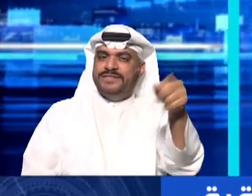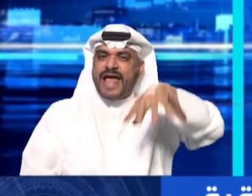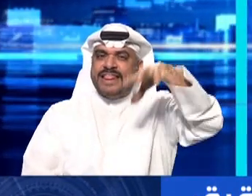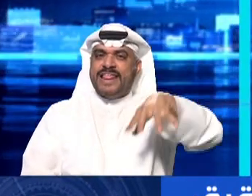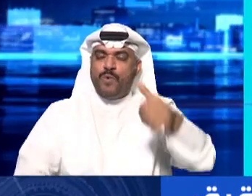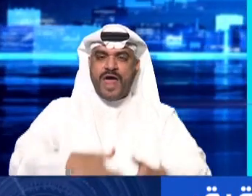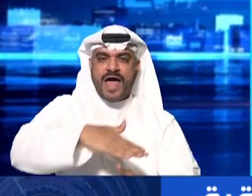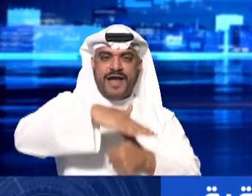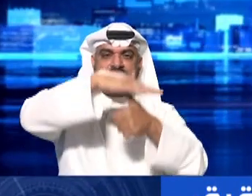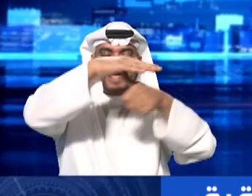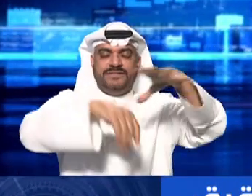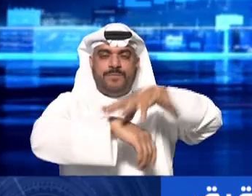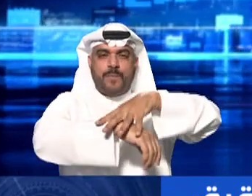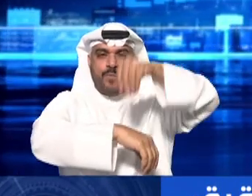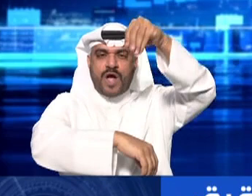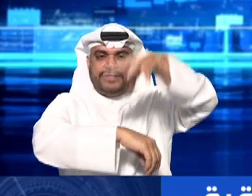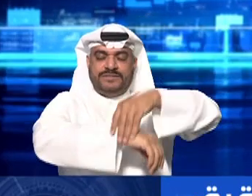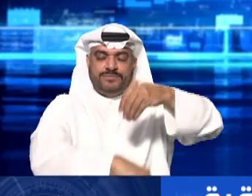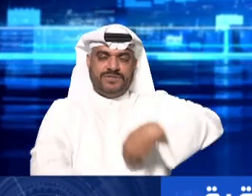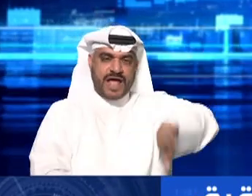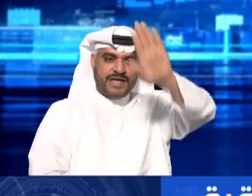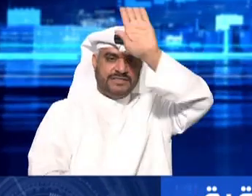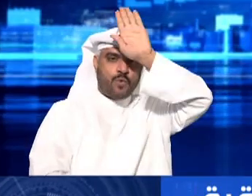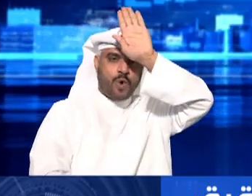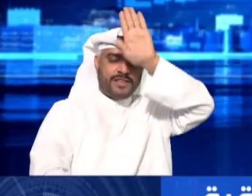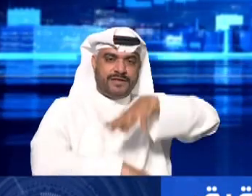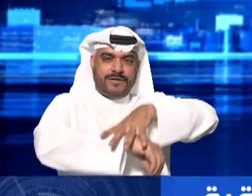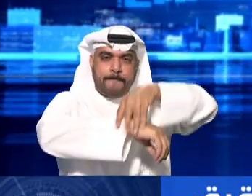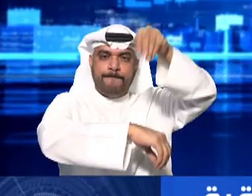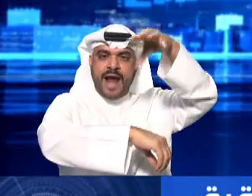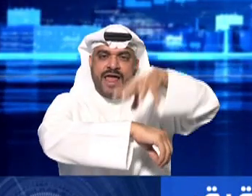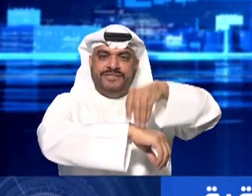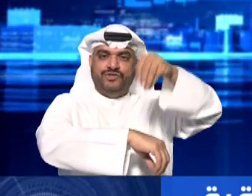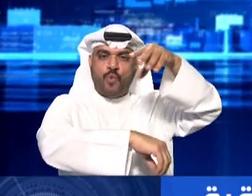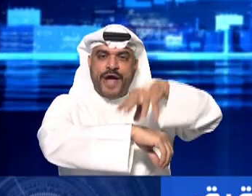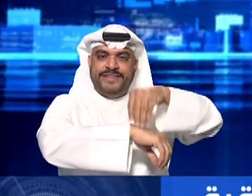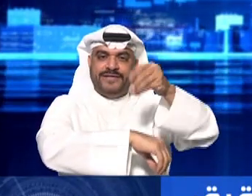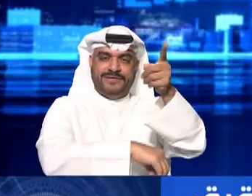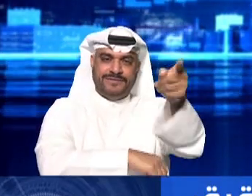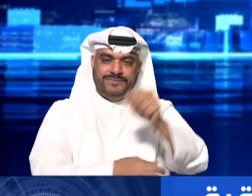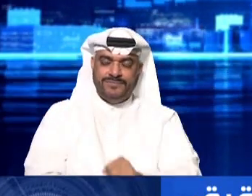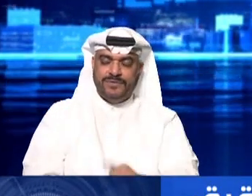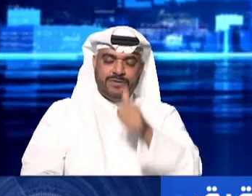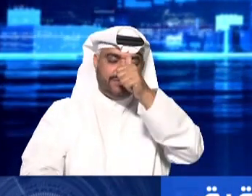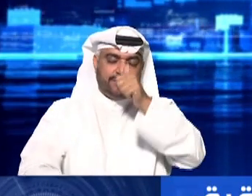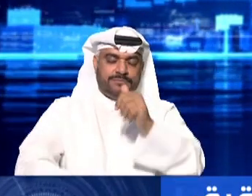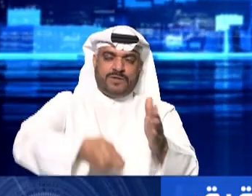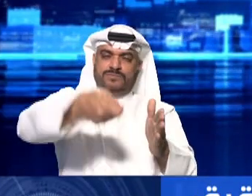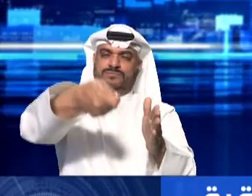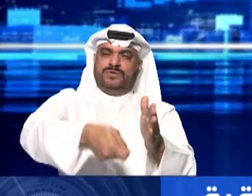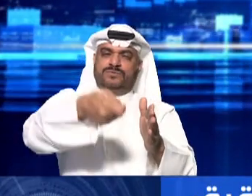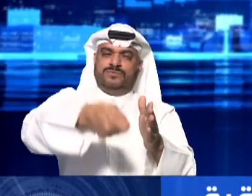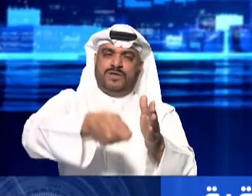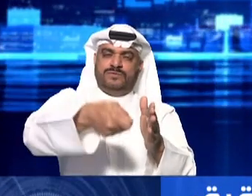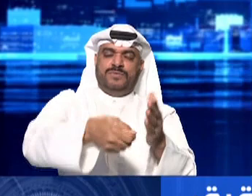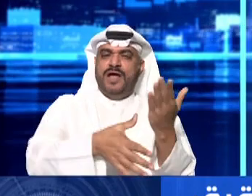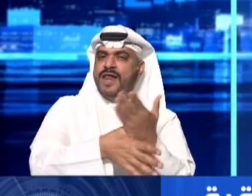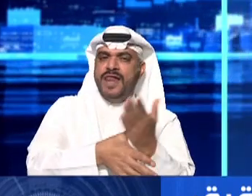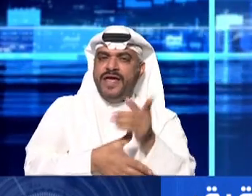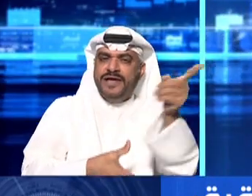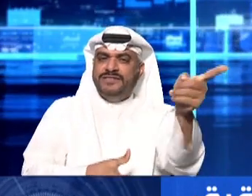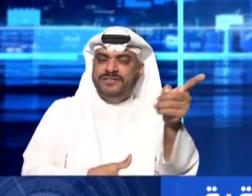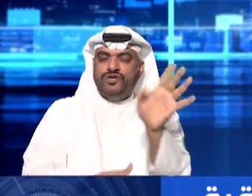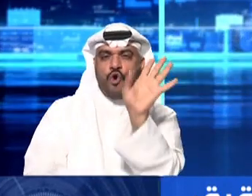غوستاف ملك مملكة السويد. ضمنها سموه خالصة تعازيه وصادق مواساته لجلالته ولجلالة